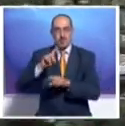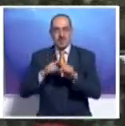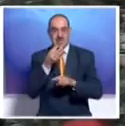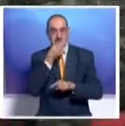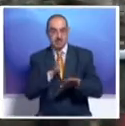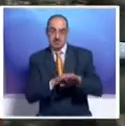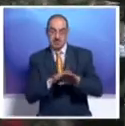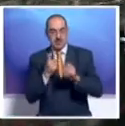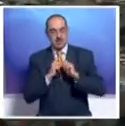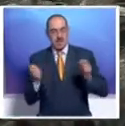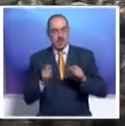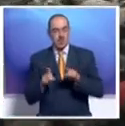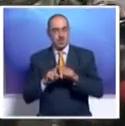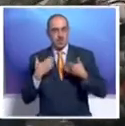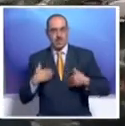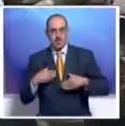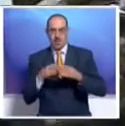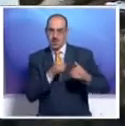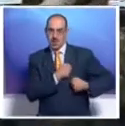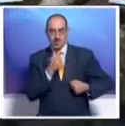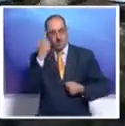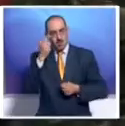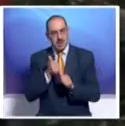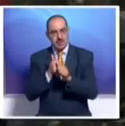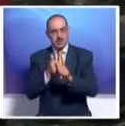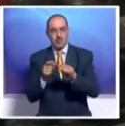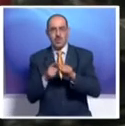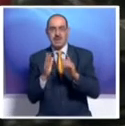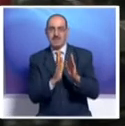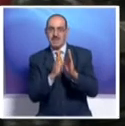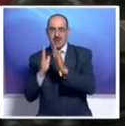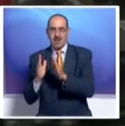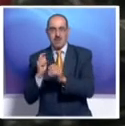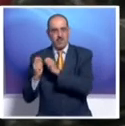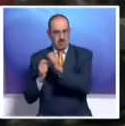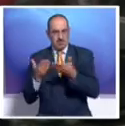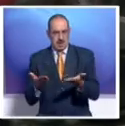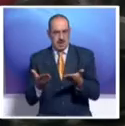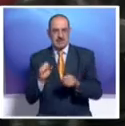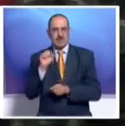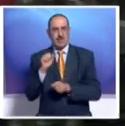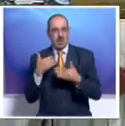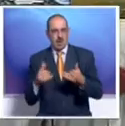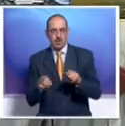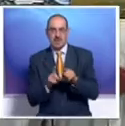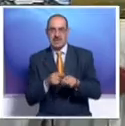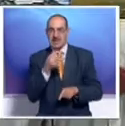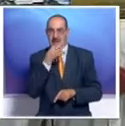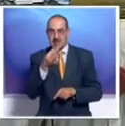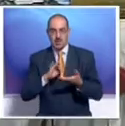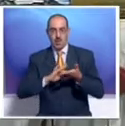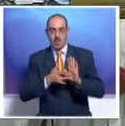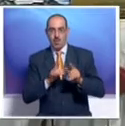اللامحدود للجيش الوطني الشعبي في مرافقة المرحلة الانتقالية، مجددا التأكيد على أن